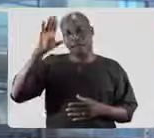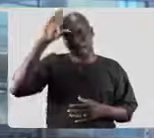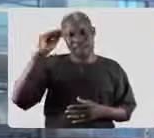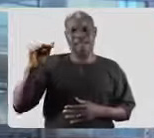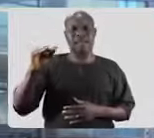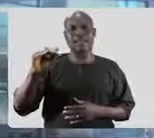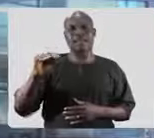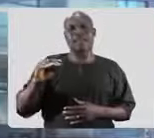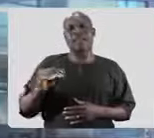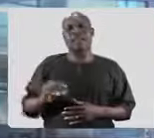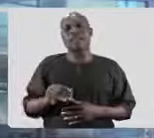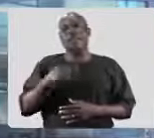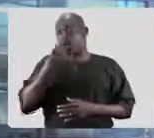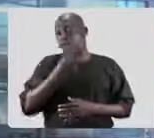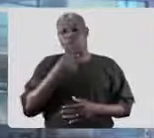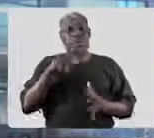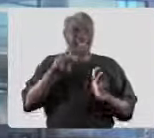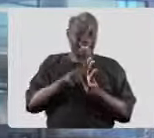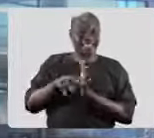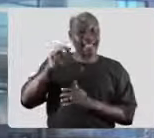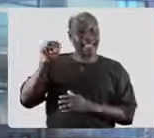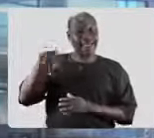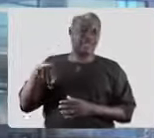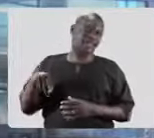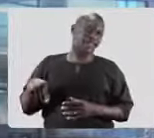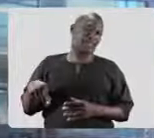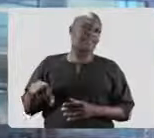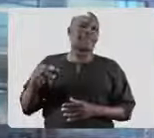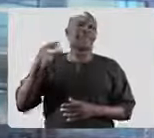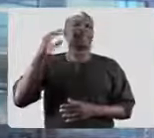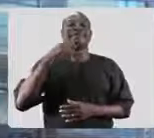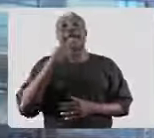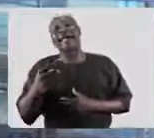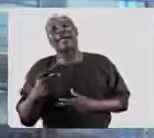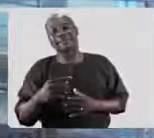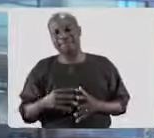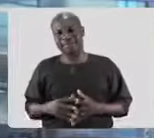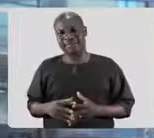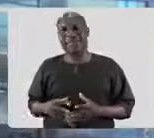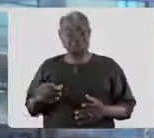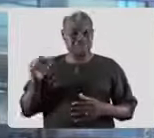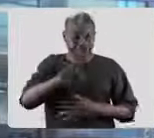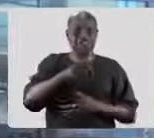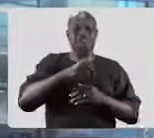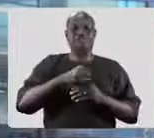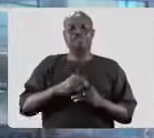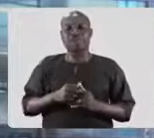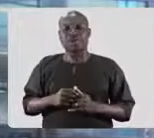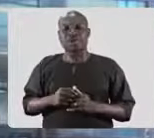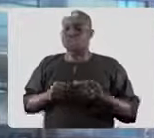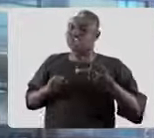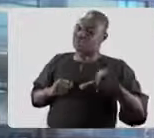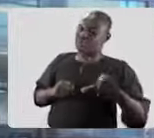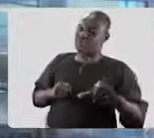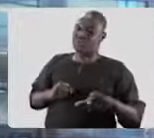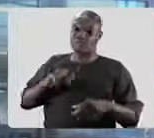abrante no a ana enipa ekum MP no e ka kire ne se aha